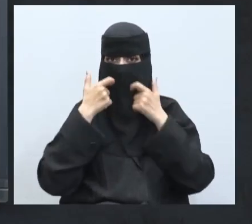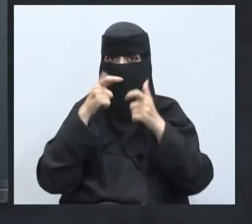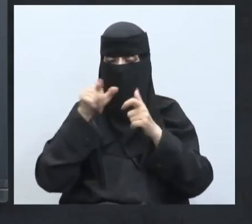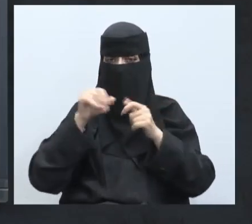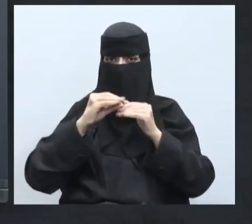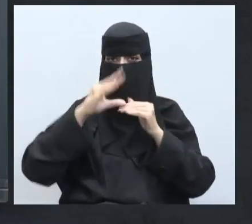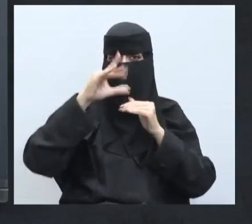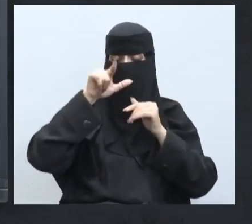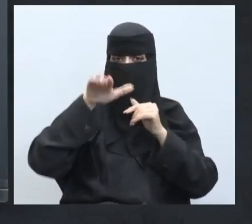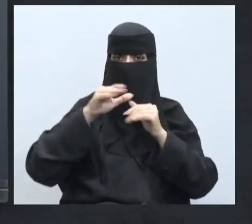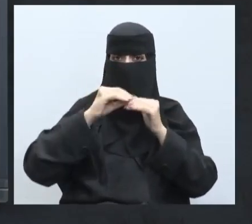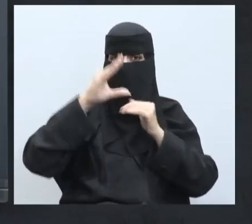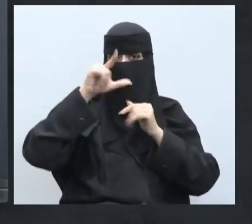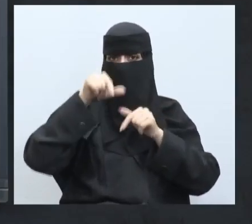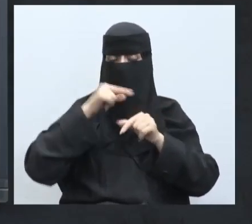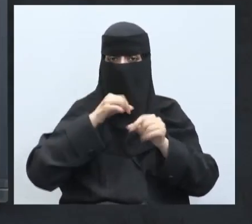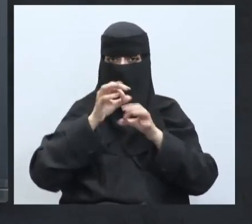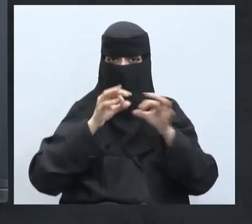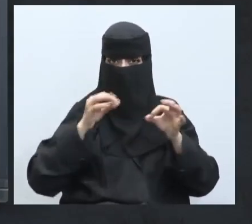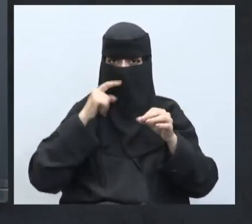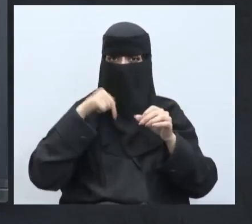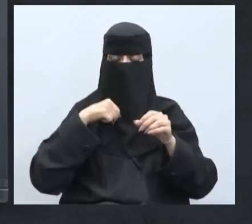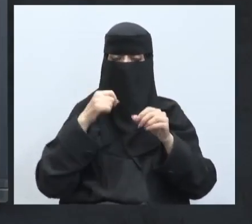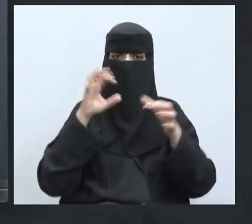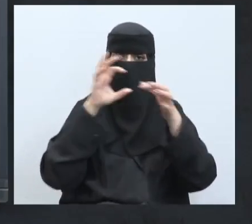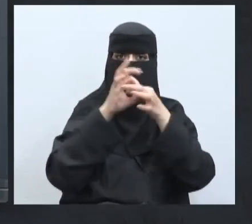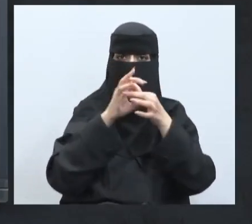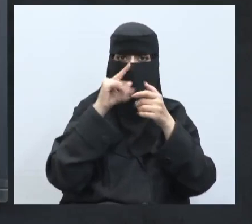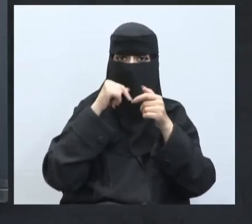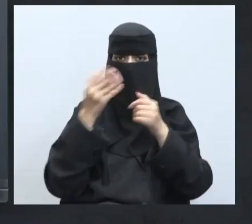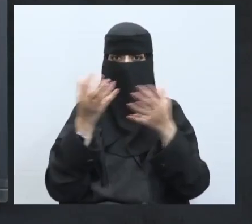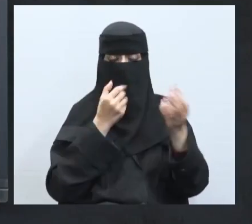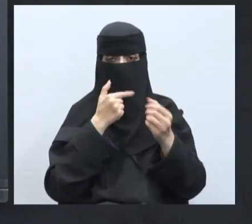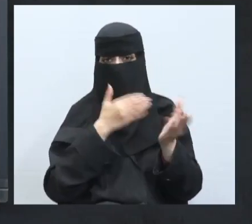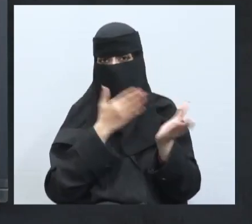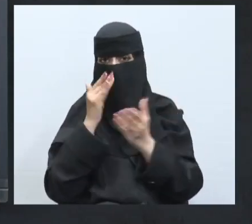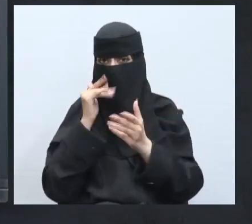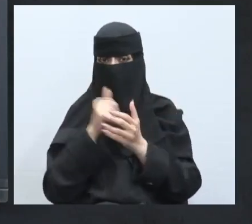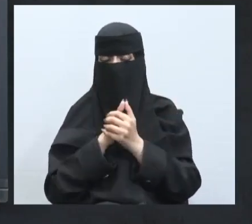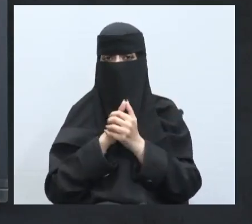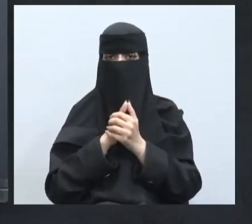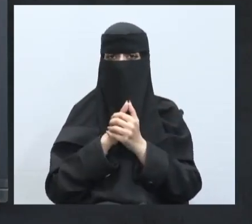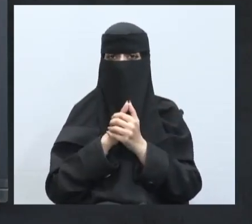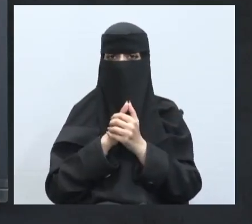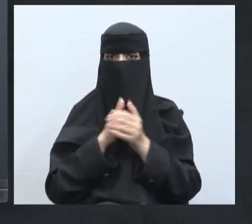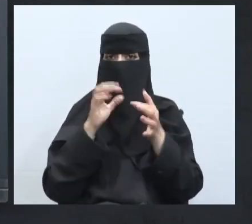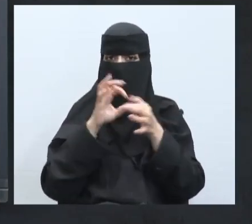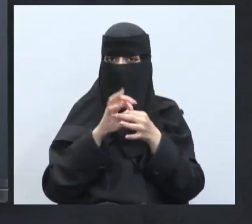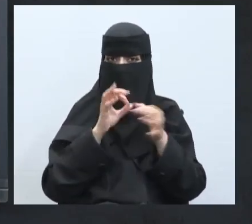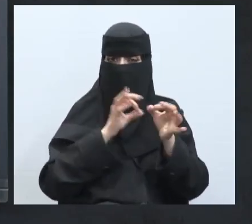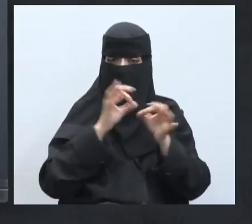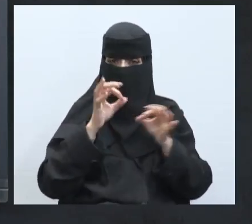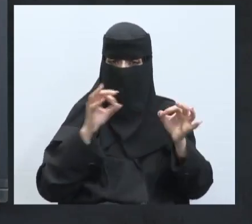هذا المشروع هذا المشروع سيحتاج الى خطه تتعلق ب الموارد المتاحه تتعلق بخطط قد